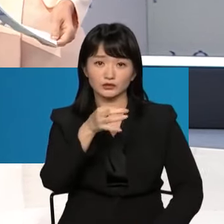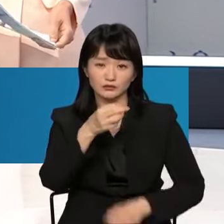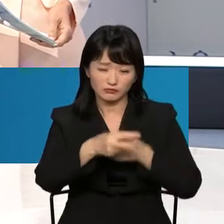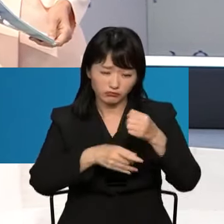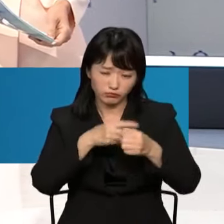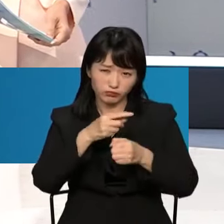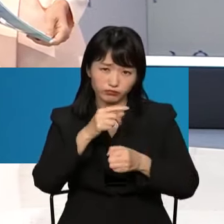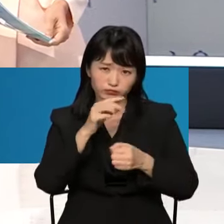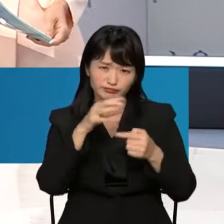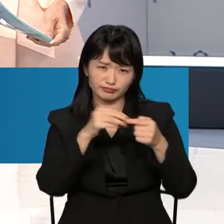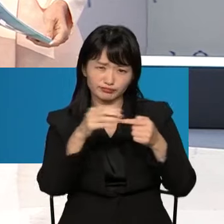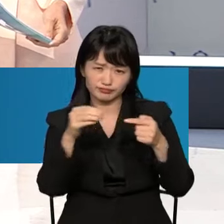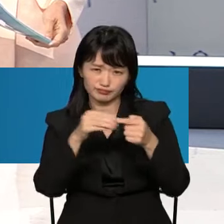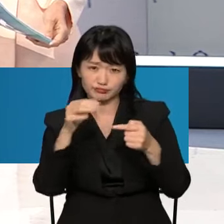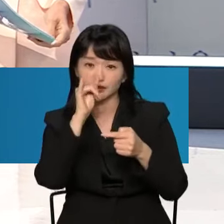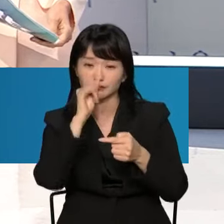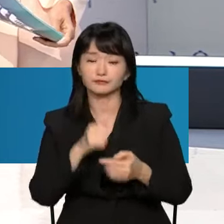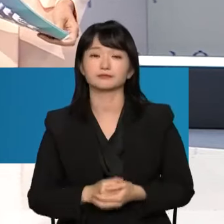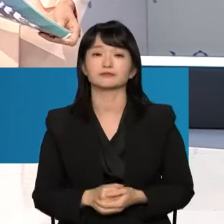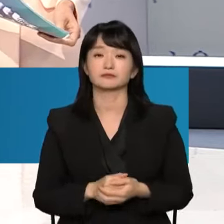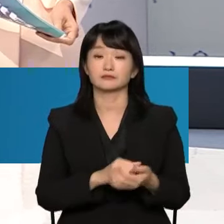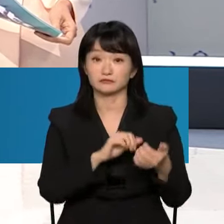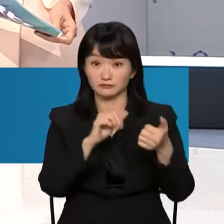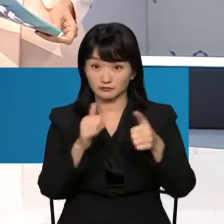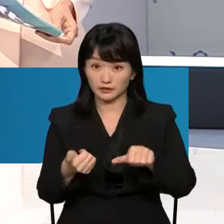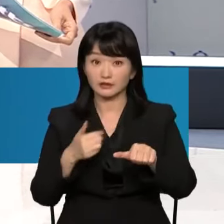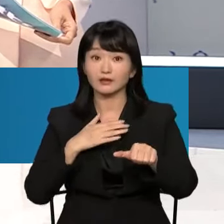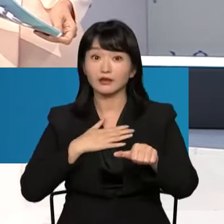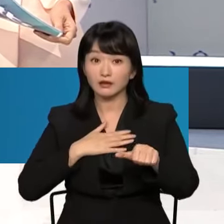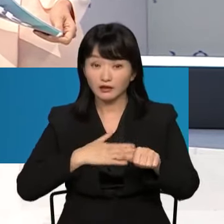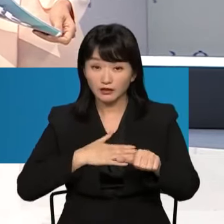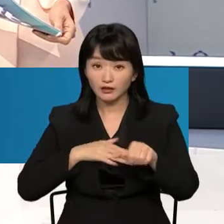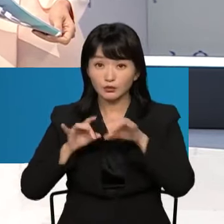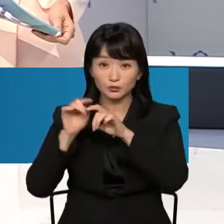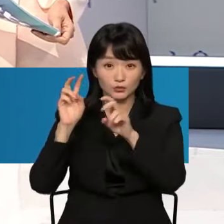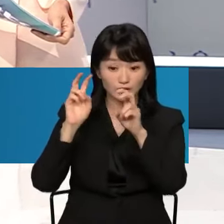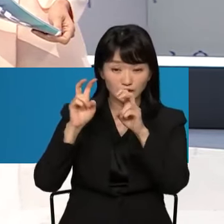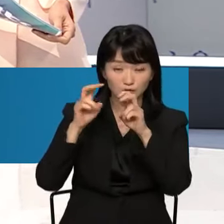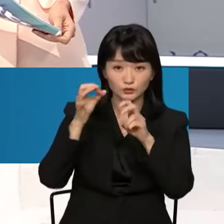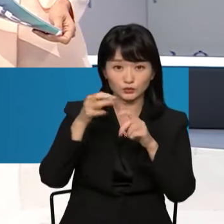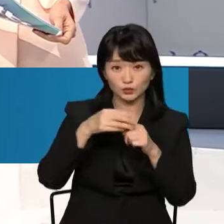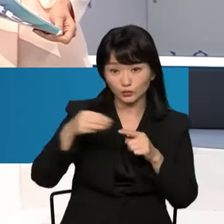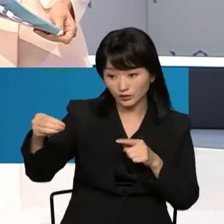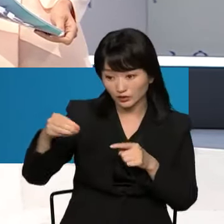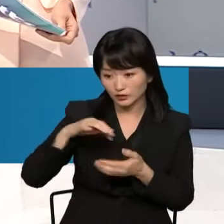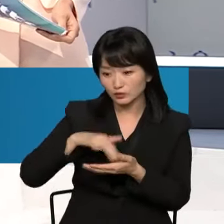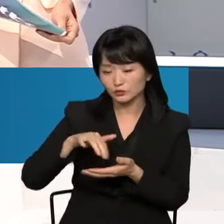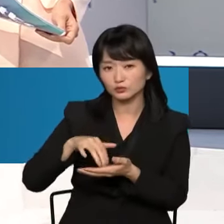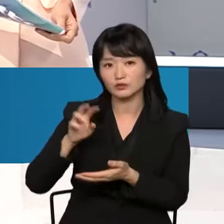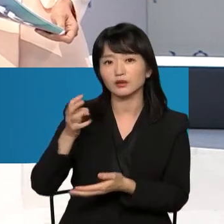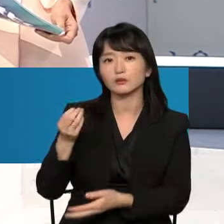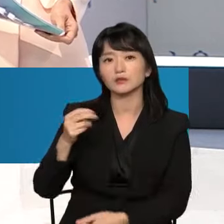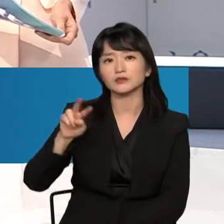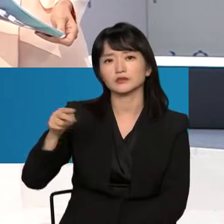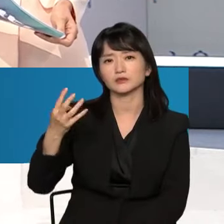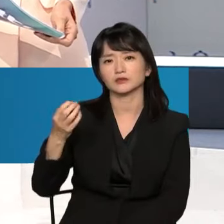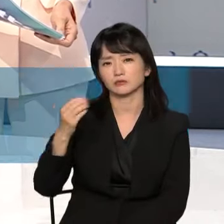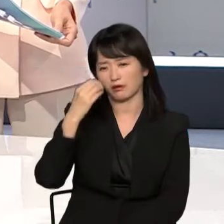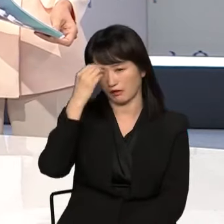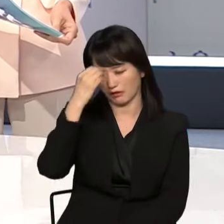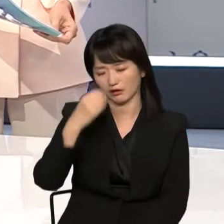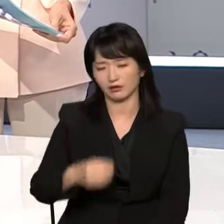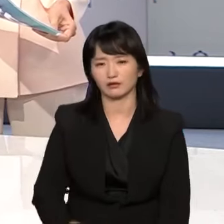년째 계속 빠져나간 일이 있었습니다. 사망 사실을 알고도 통신사가 가져간 요금이 240만 원이